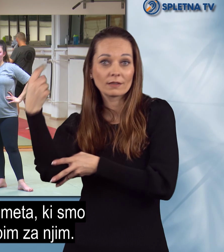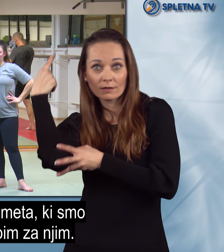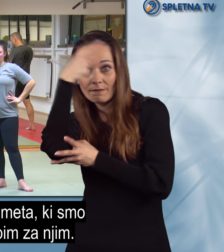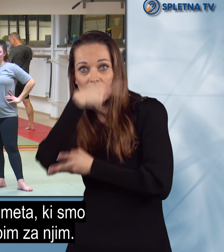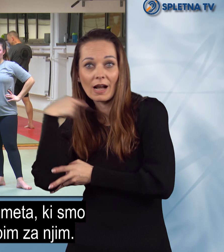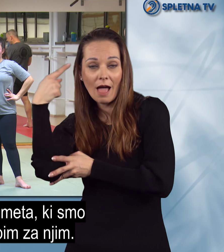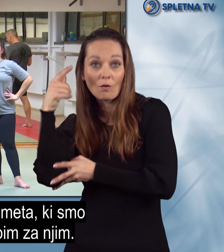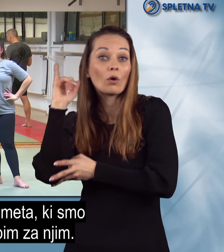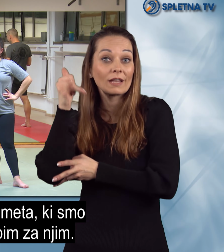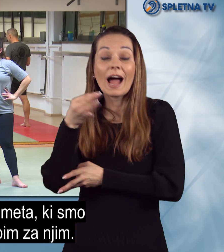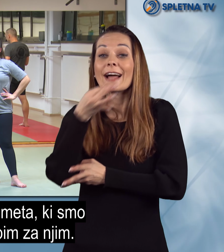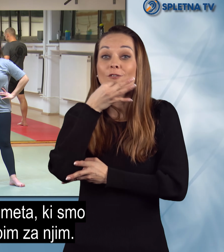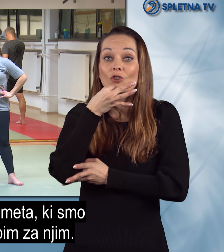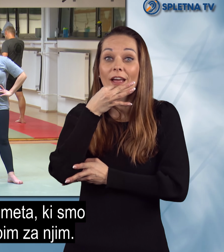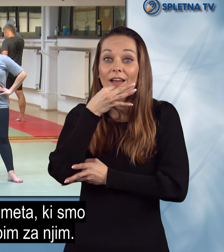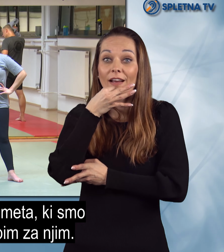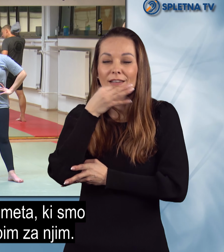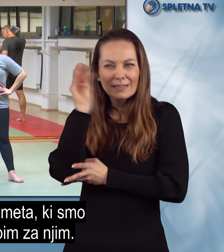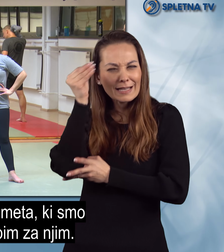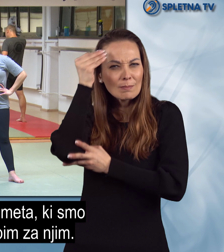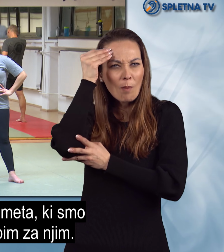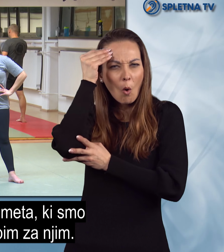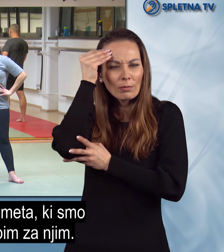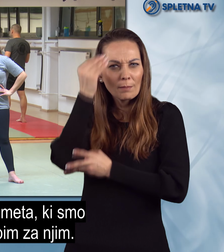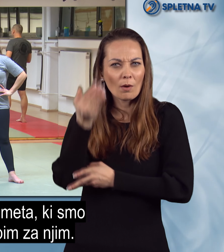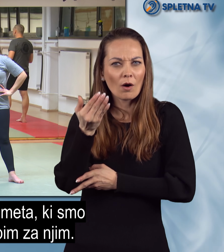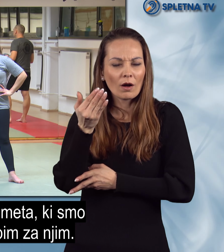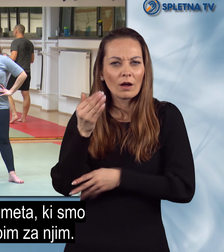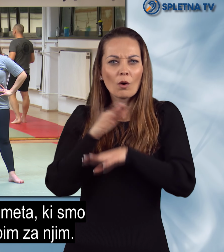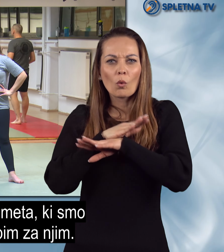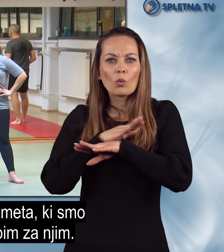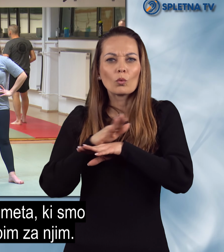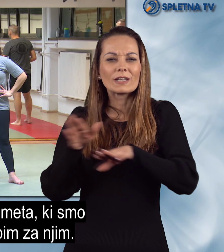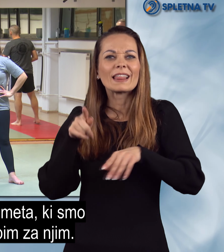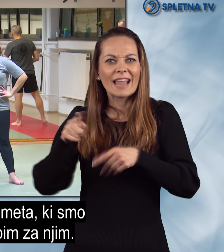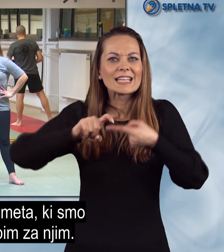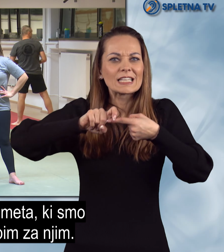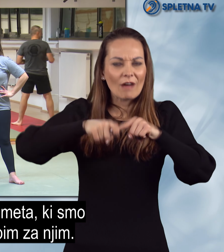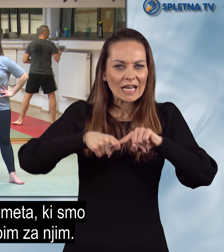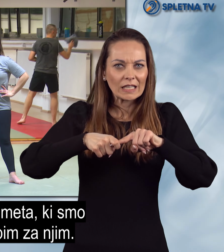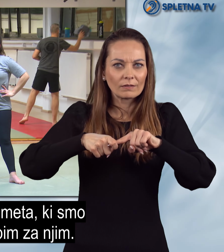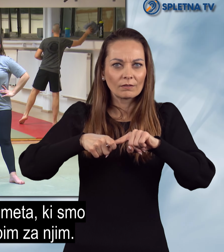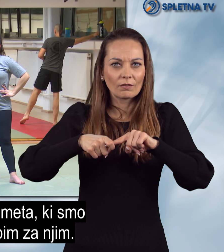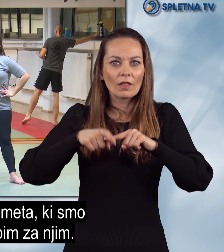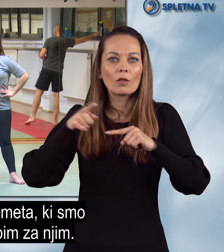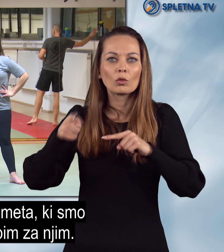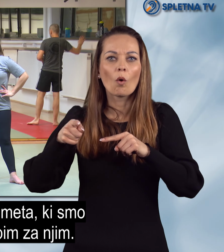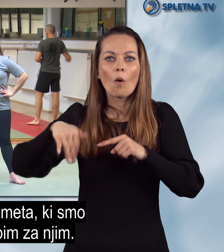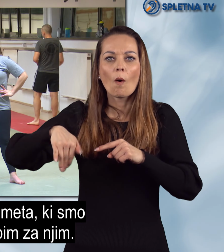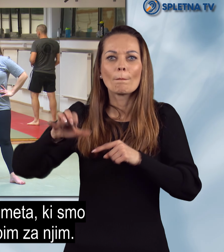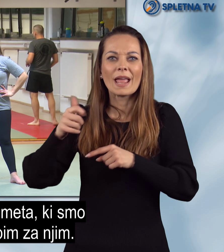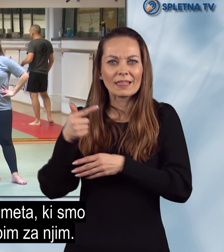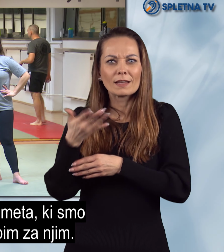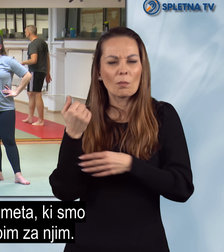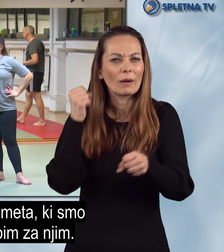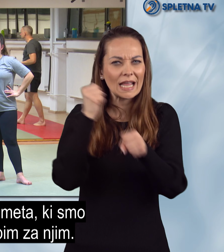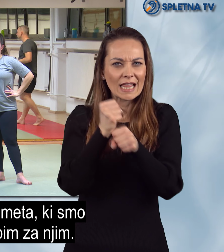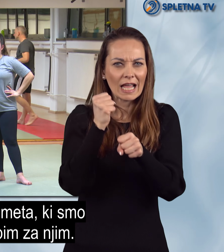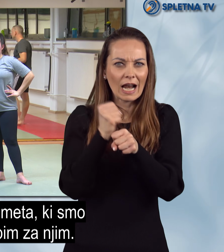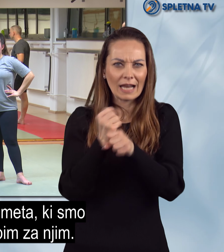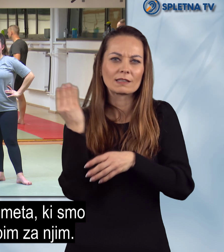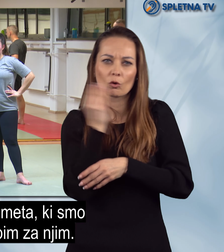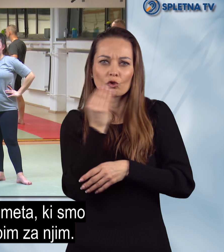toti met, vemo, ko smo delali, pa smo delali tudi tak, ker samo jaz grem v njega in stopim za njega. Ok, zdaj pa mi to